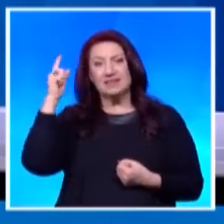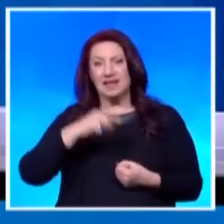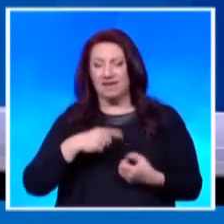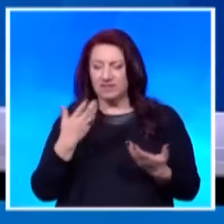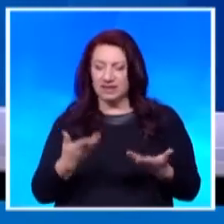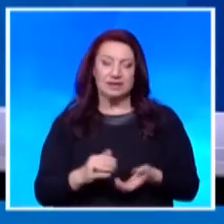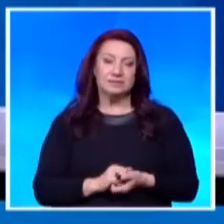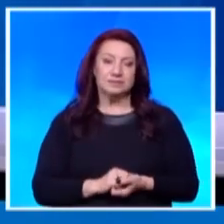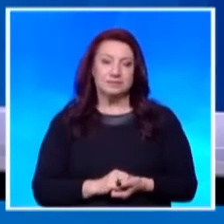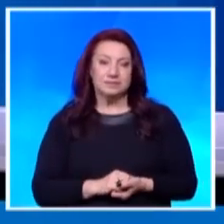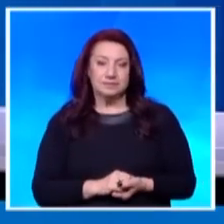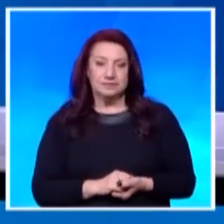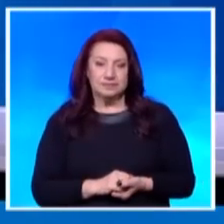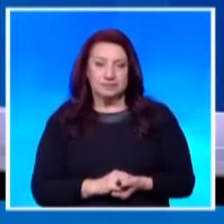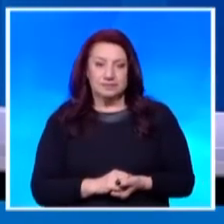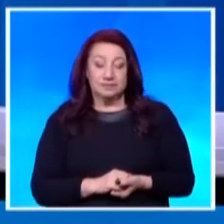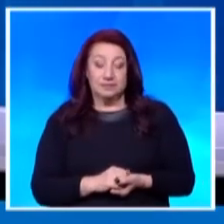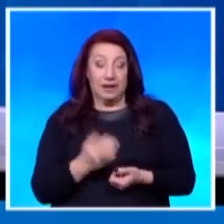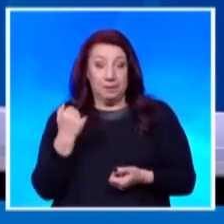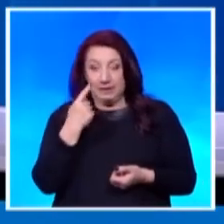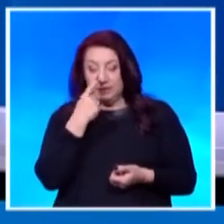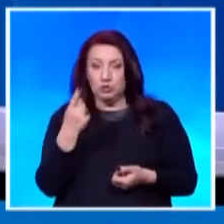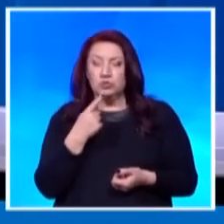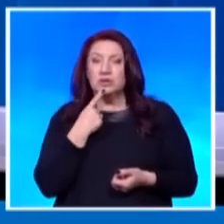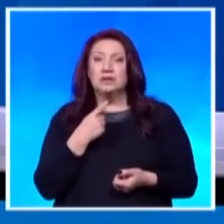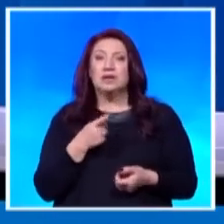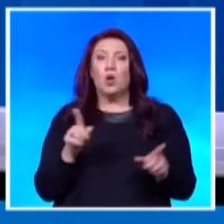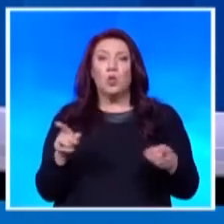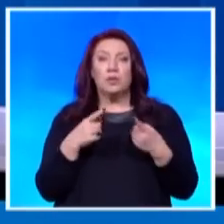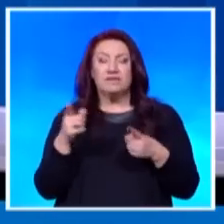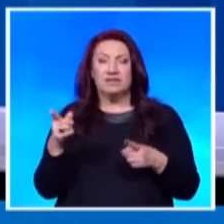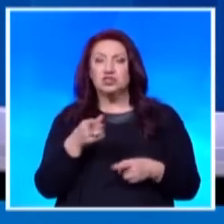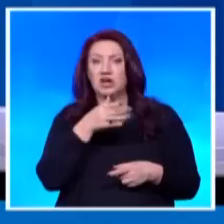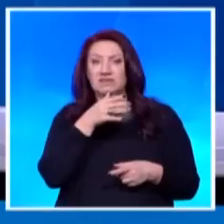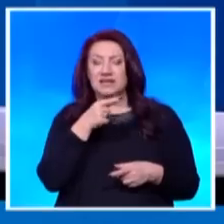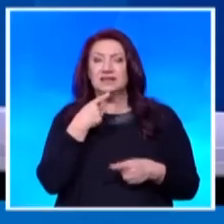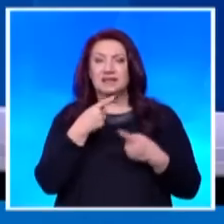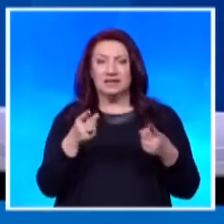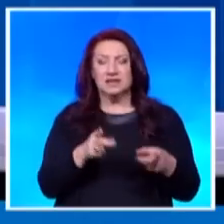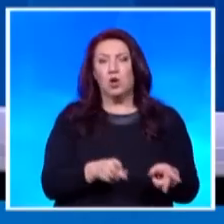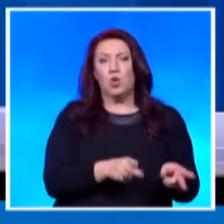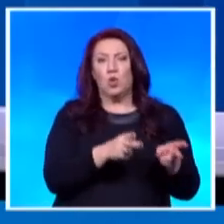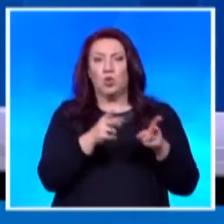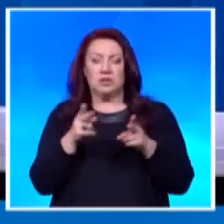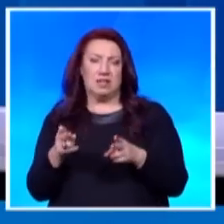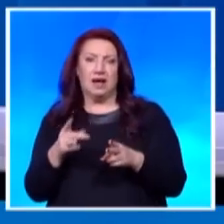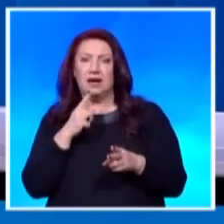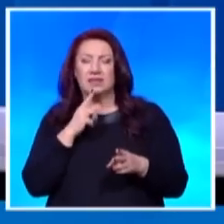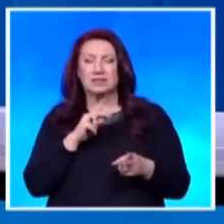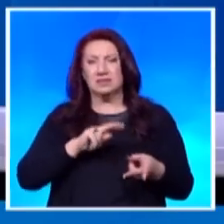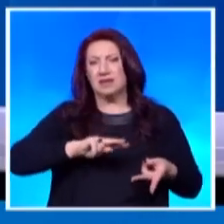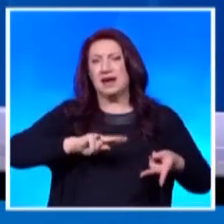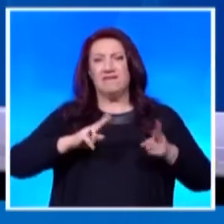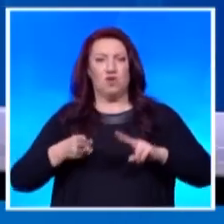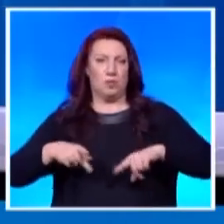Преди минути управляващите в Израел обявиха, че отлагат обсъждането на спорната съдебна реформа. Страната е парализирана от